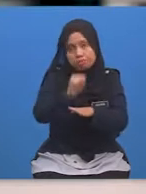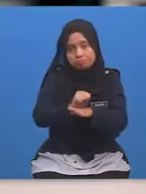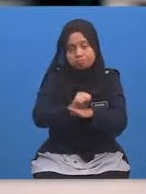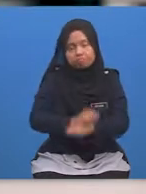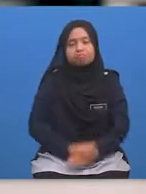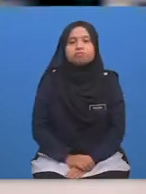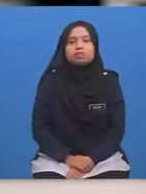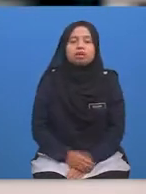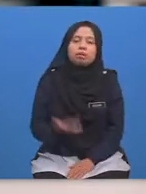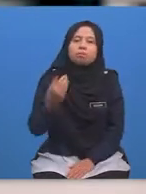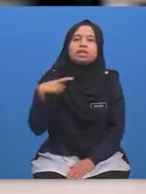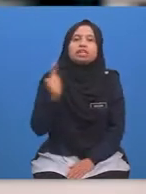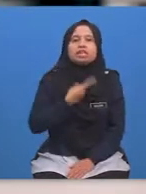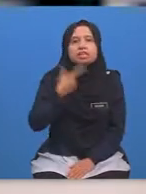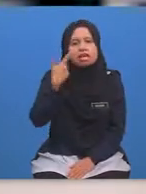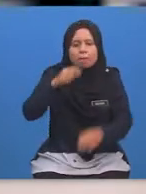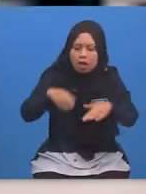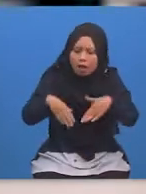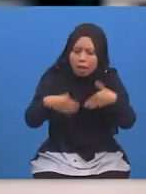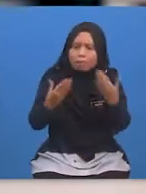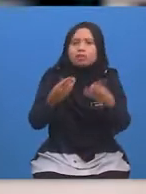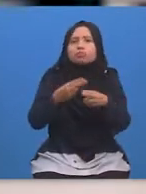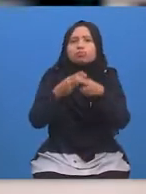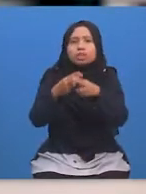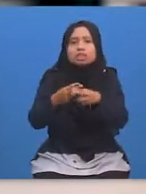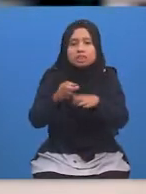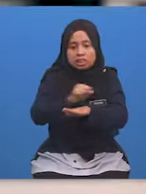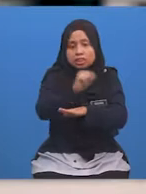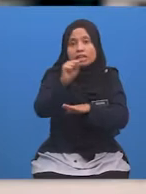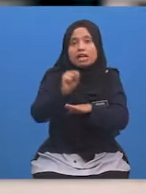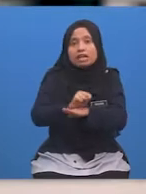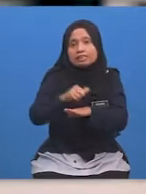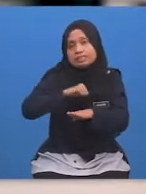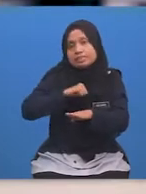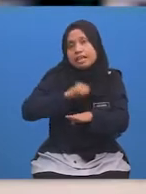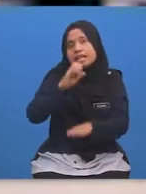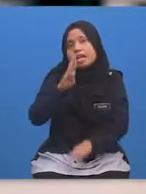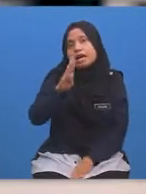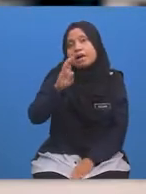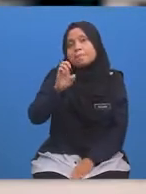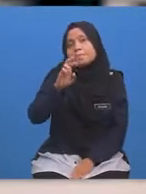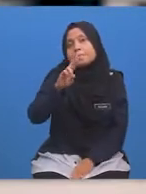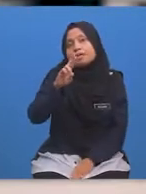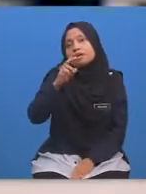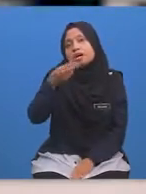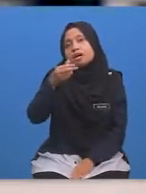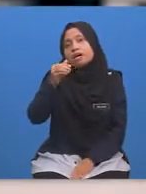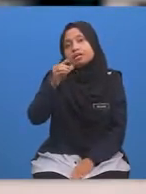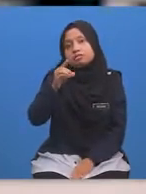Okey, mari kita lihat bagaimana pula syarikat sendirian berhad dan syarikat awam berhad